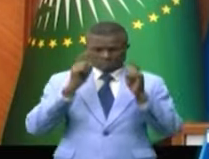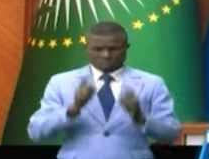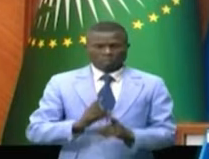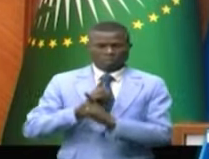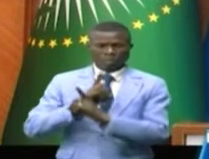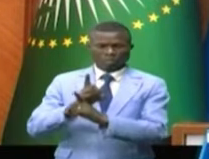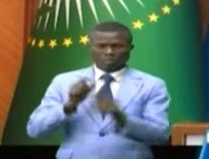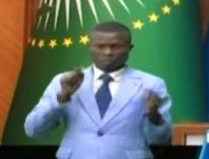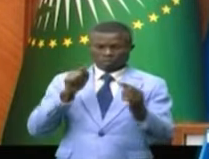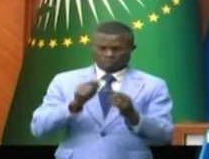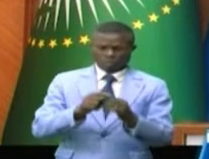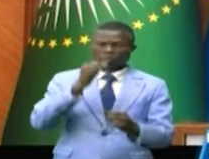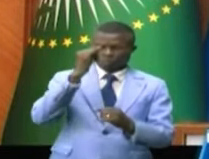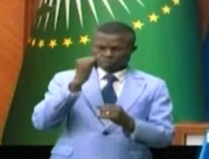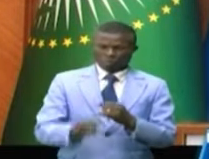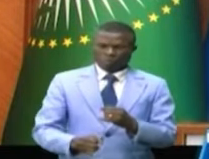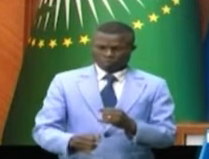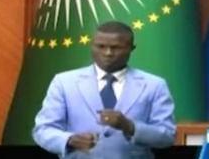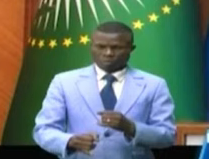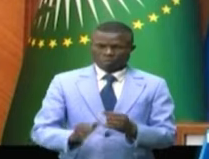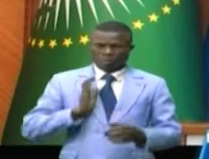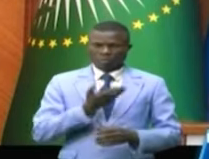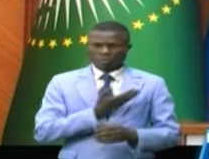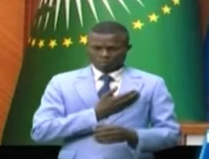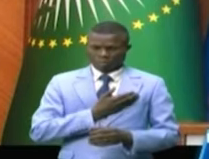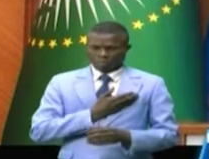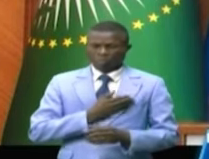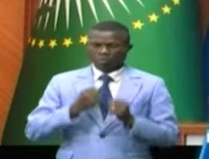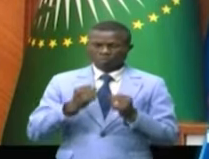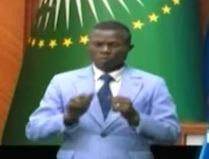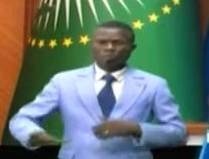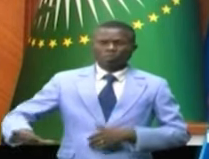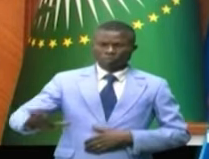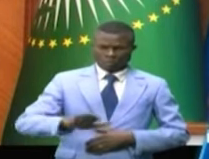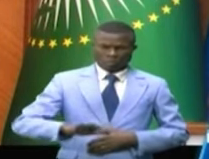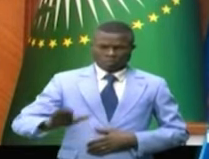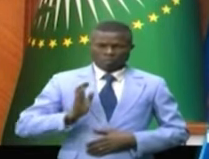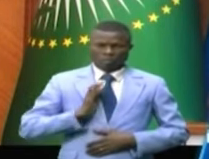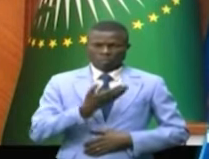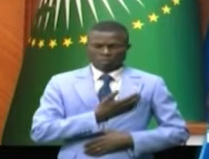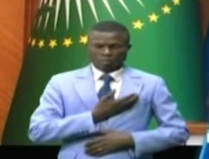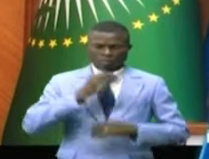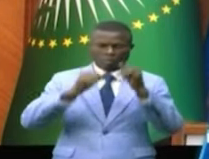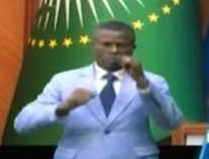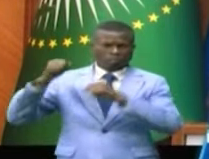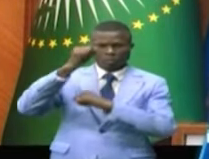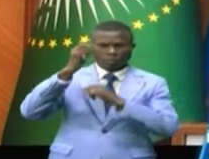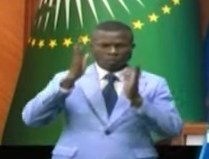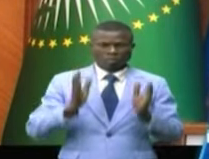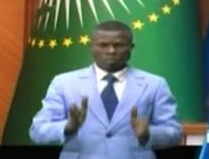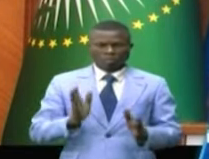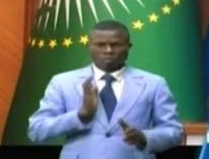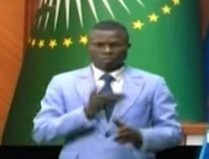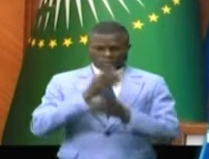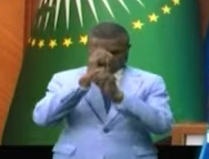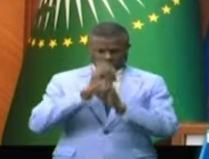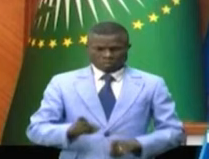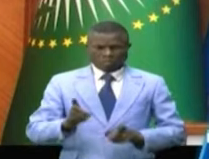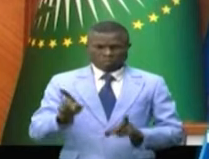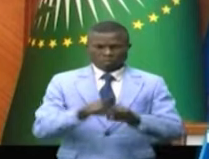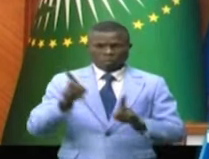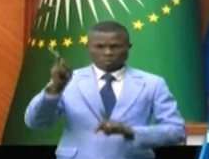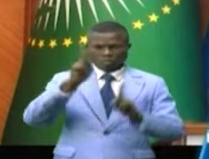défendre jusqu'à la dernière énergie notre intégrité territoriale, notre souveraineté et notre dignité comme